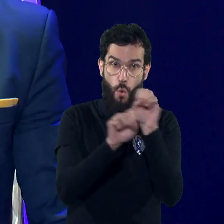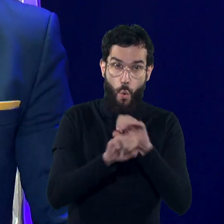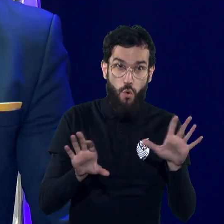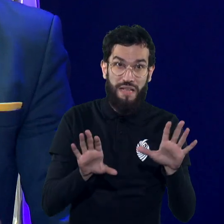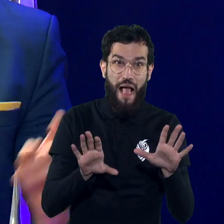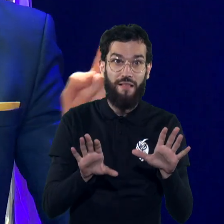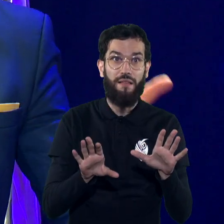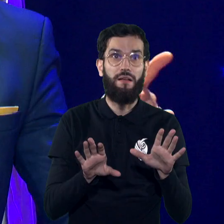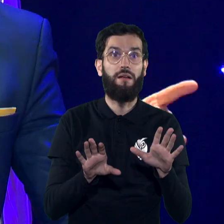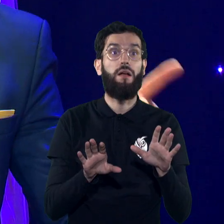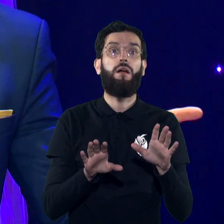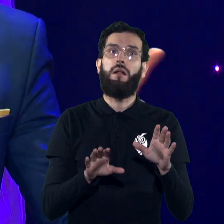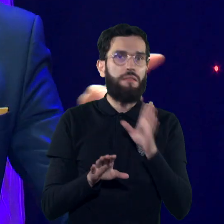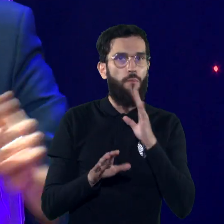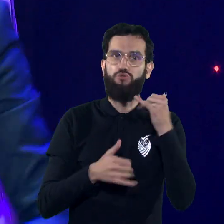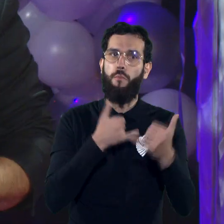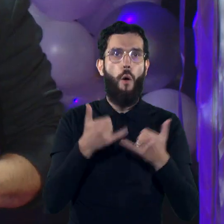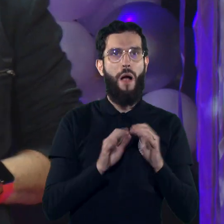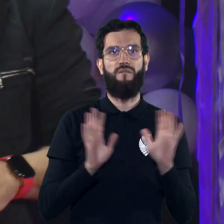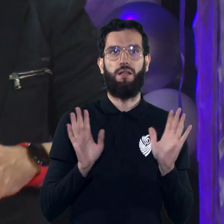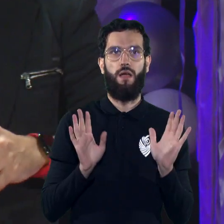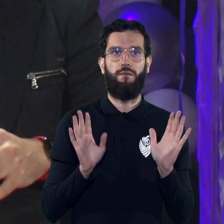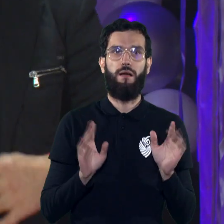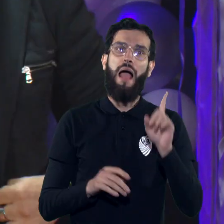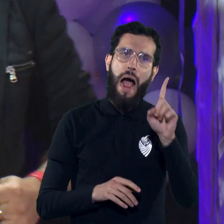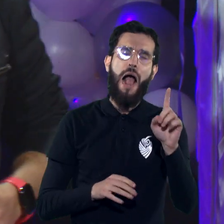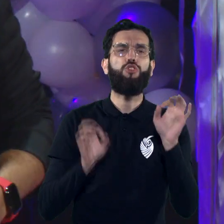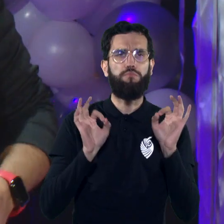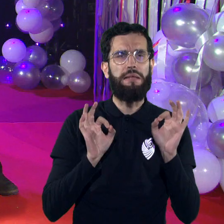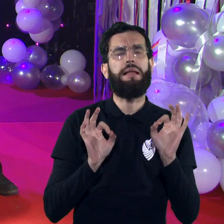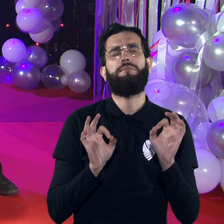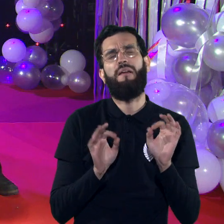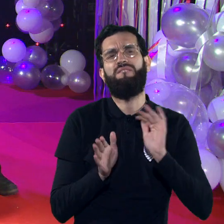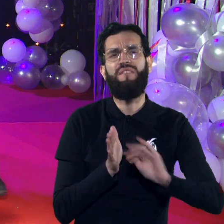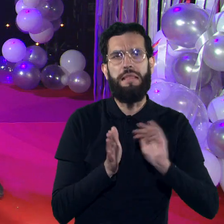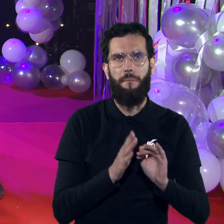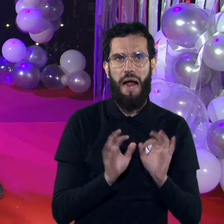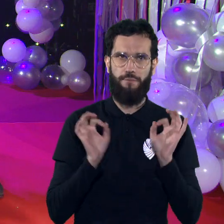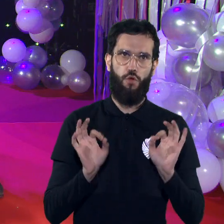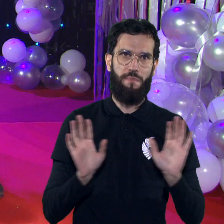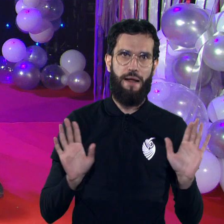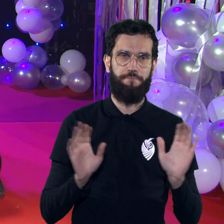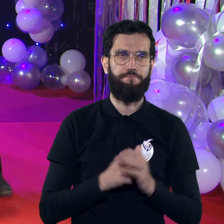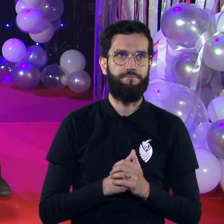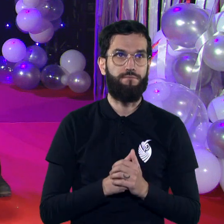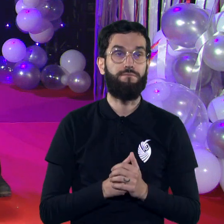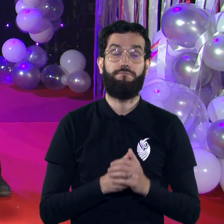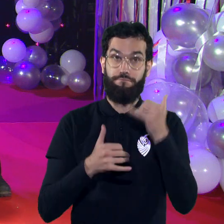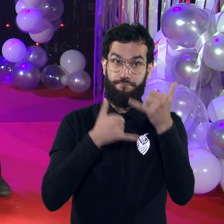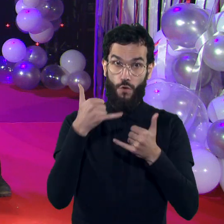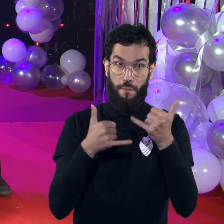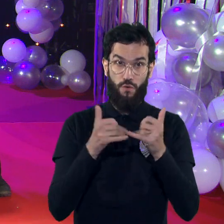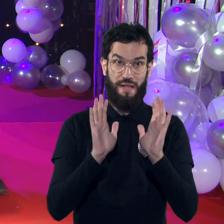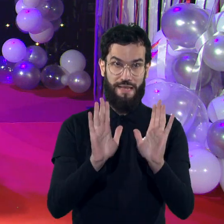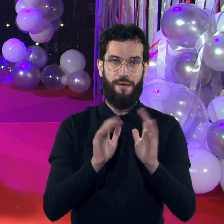to určite vieš, že žiaden trik sa neopakuje dvakrát. Ale špeciálne pre teba. Ďakujem, ďakujem, oceňujem kolegialitu. Tak sleduj, ešte